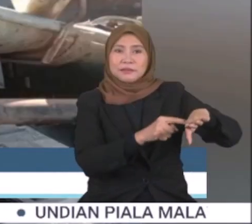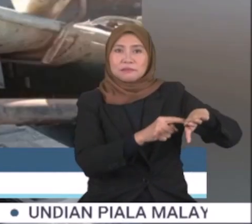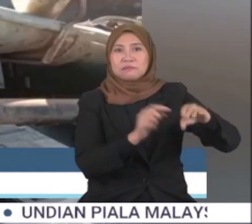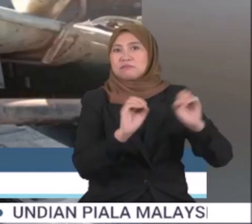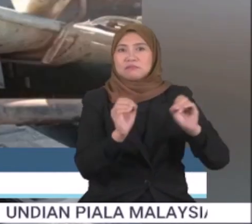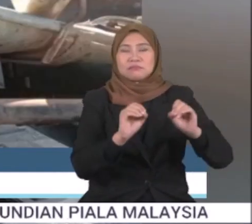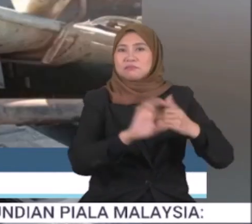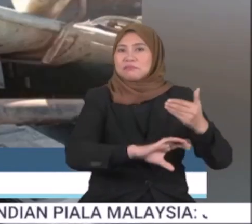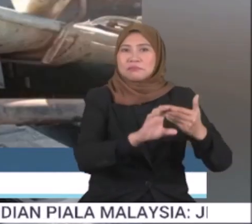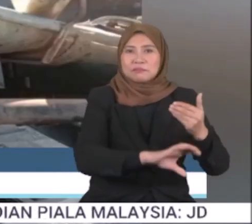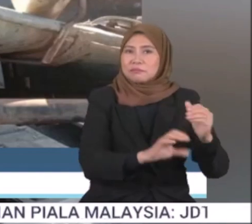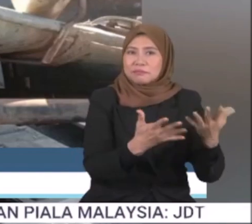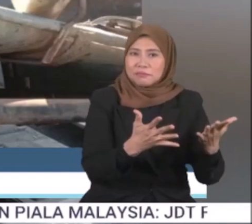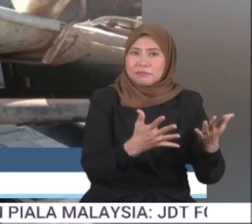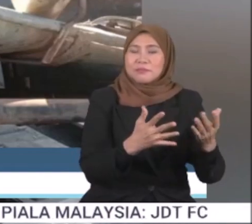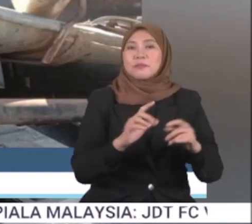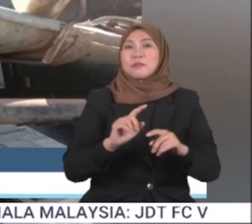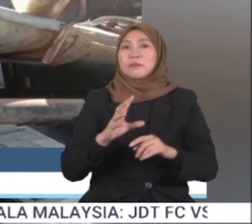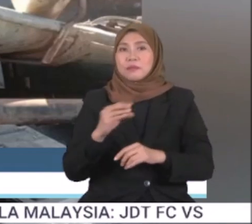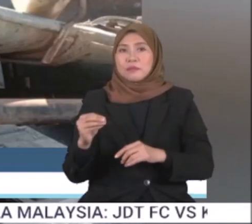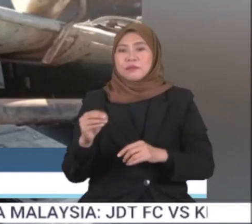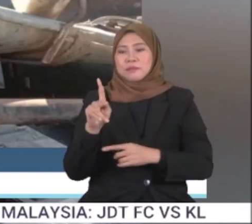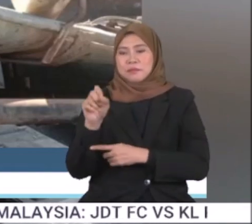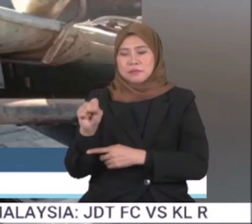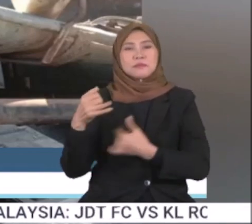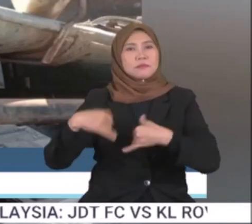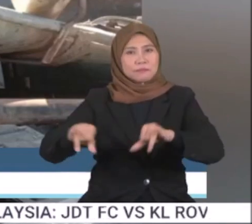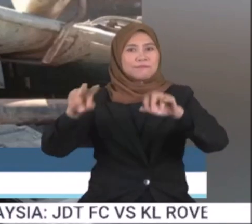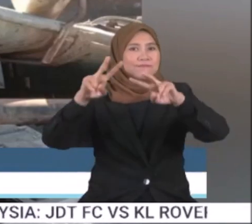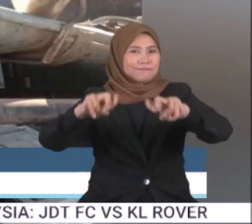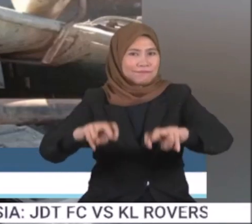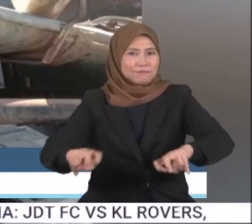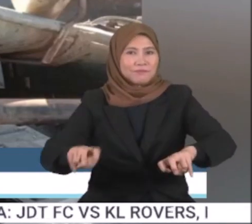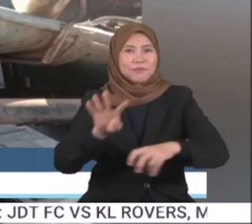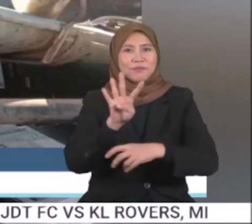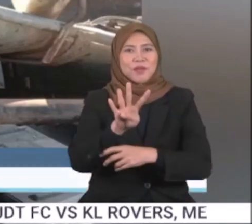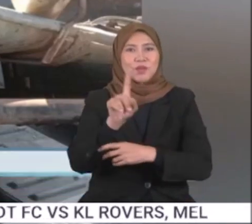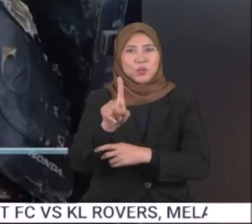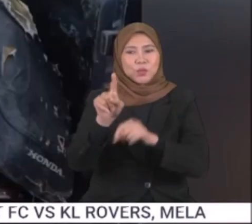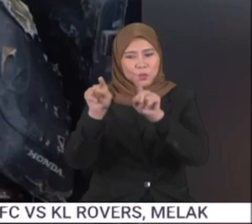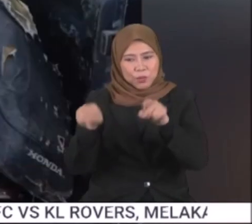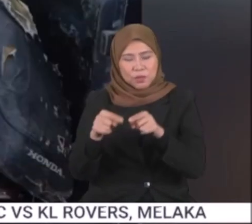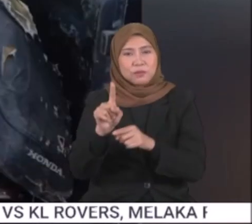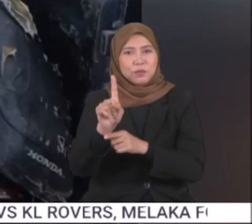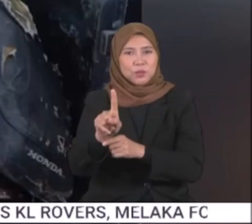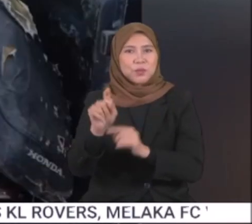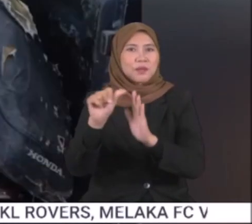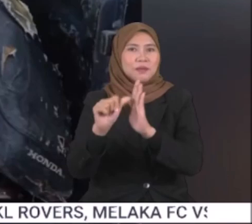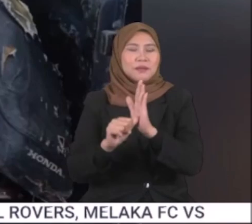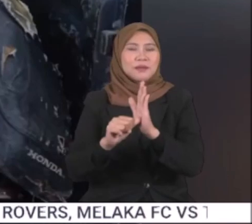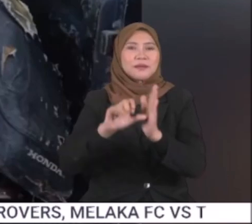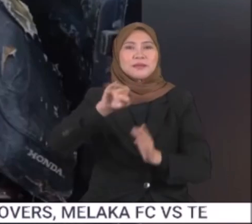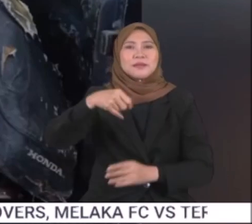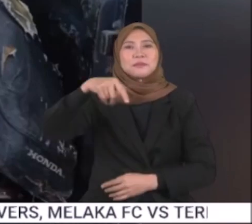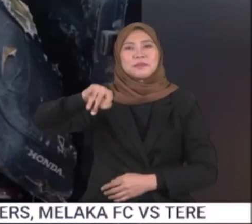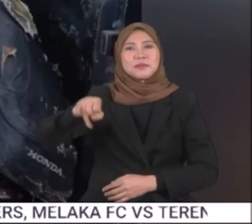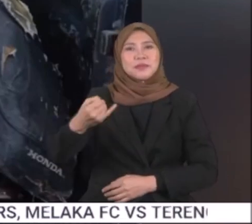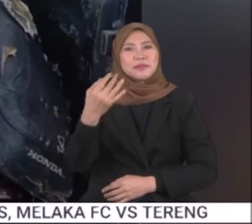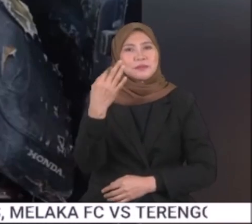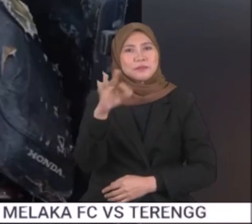tidak mengalami sebarang kecederaan kes sedang disiasat di bawah seksyen 411 akta pengangkutan